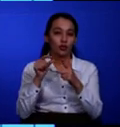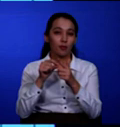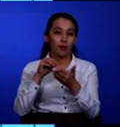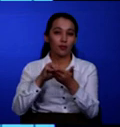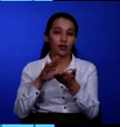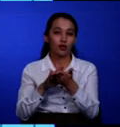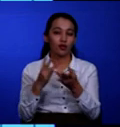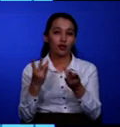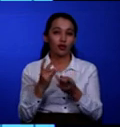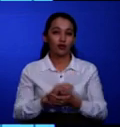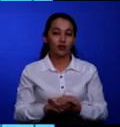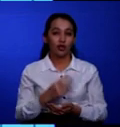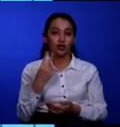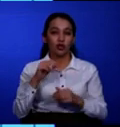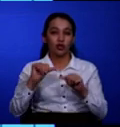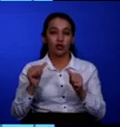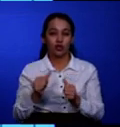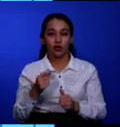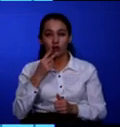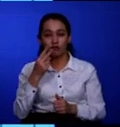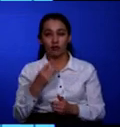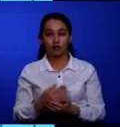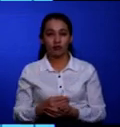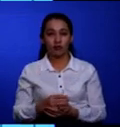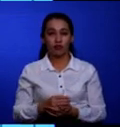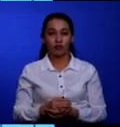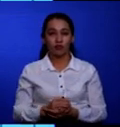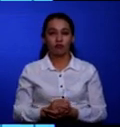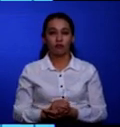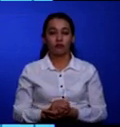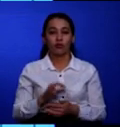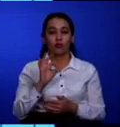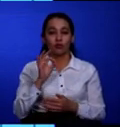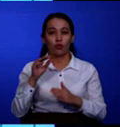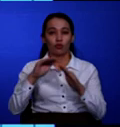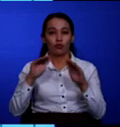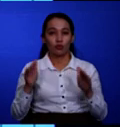chiqamiz. Ikkinchi shaklimiz ham to'g'ri 4 burchak bo'la oladimi?